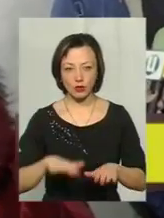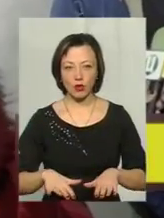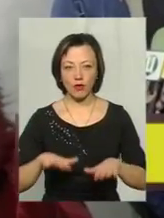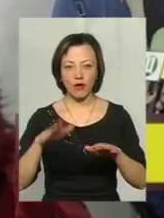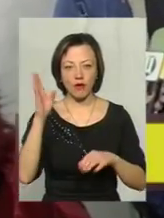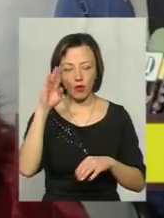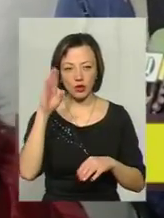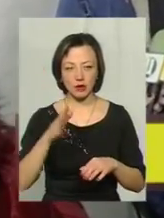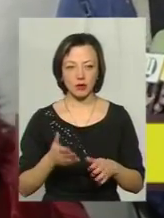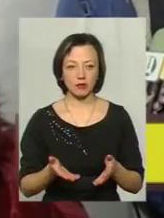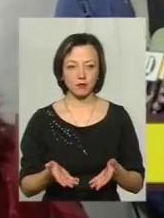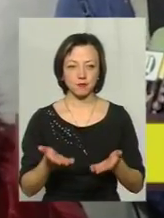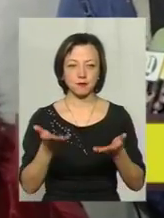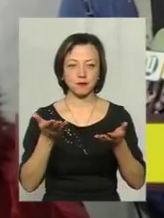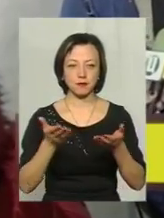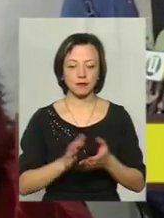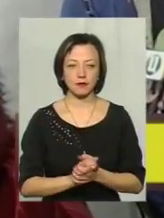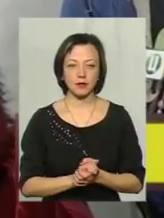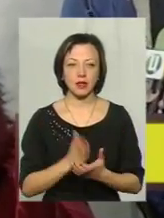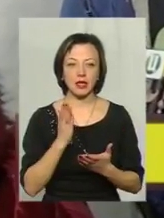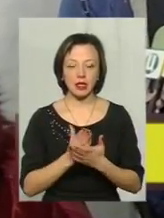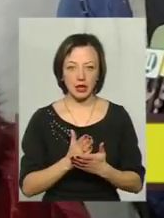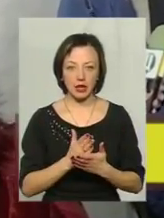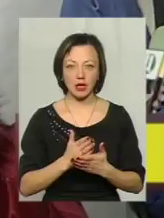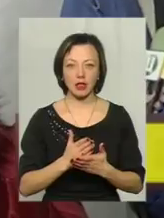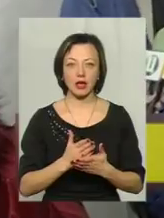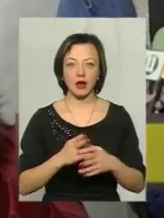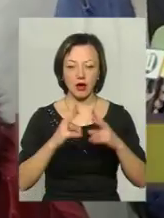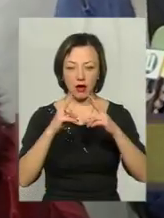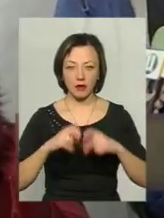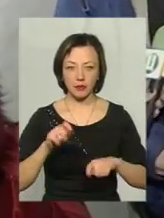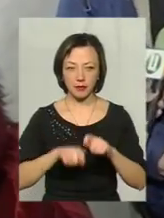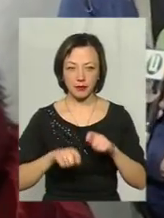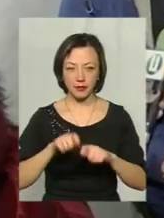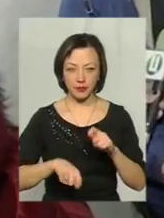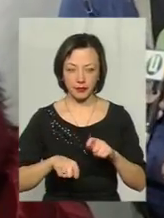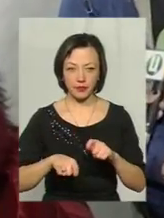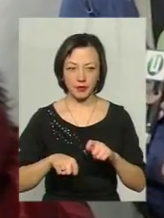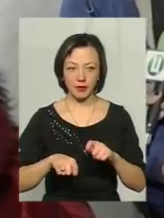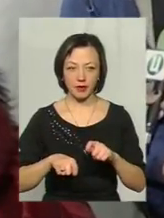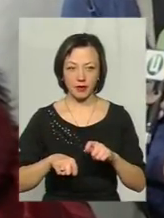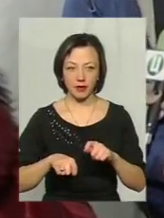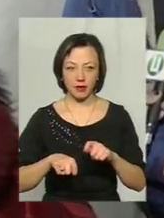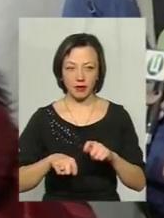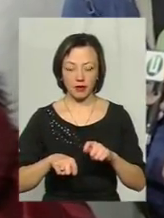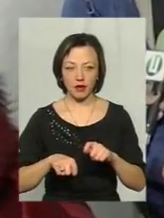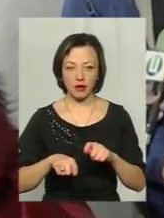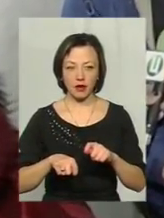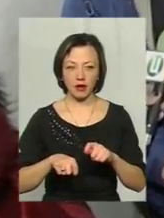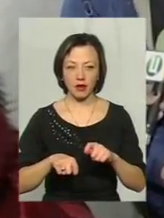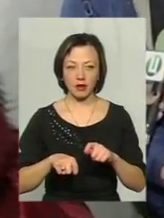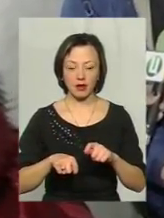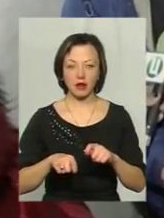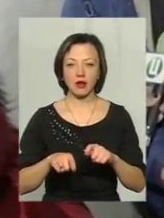ґрунтовими водами. Є заключення гідрологічної партії наших, українська гідрологічна компанія,